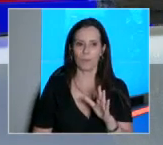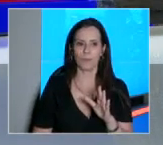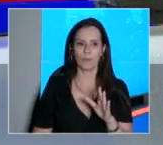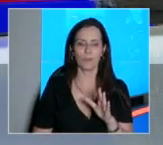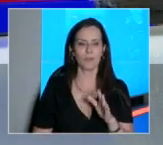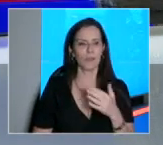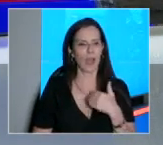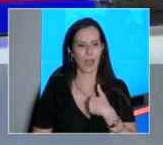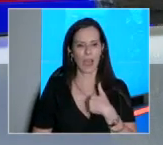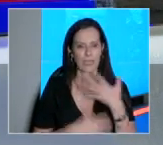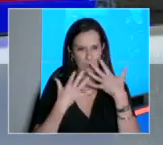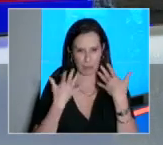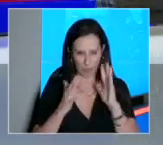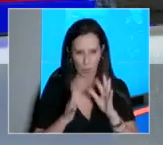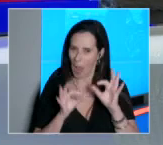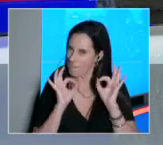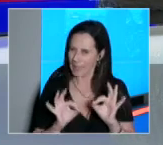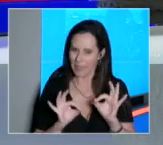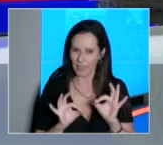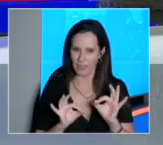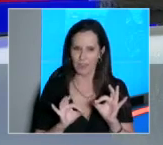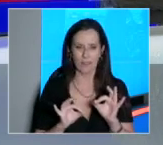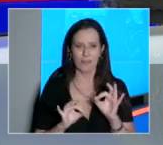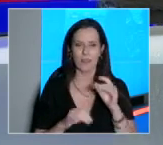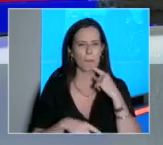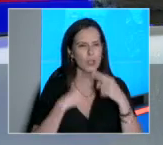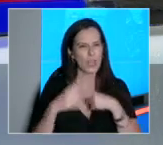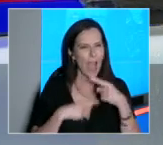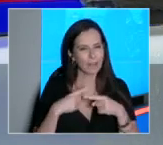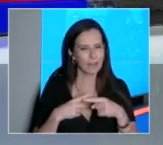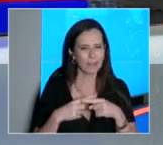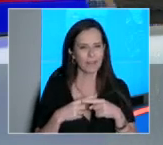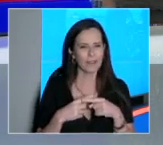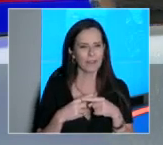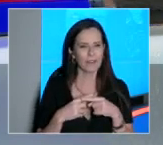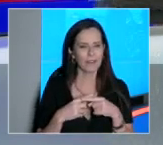שאני חשבתי. אני תקשיבו, אני אספר לכם סיפור אמיתי, וזה מתועד אפילו,